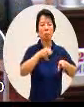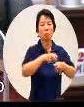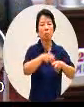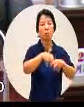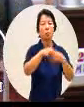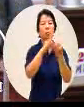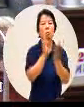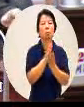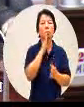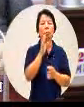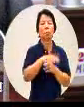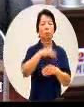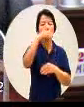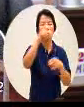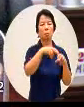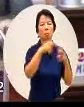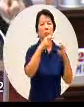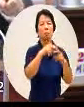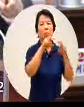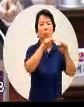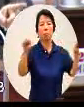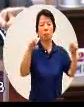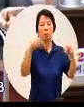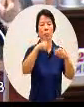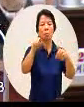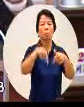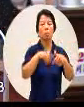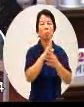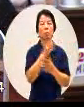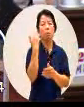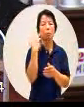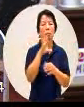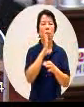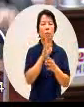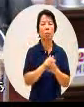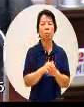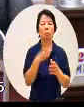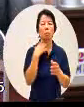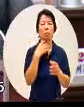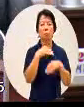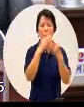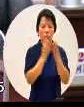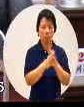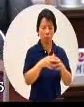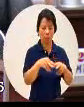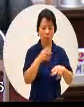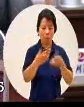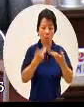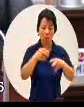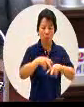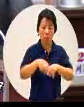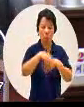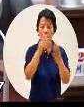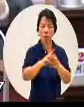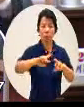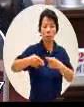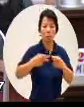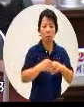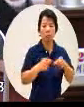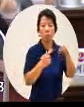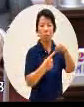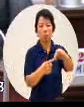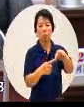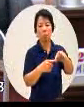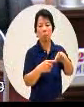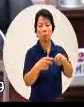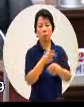化他以前規劃的路網都改做什麼?都改做公車捷運化換句話說呢未來